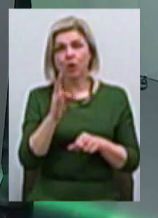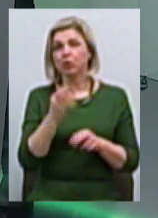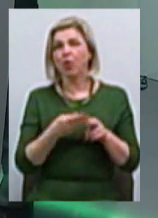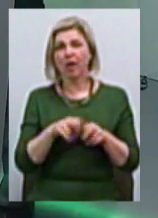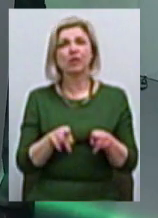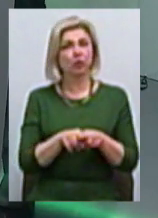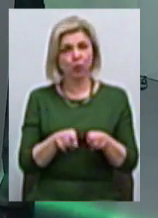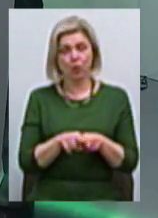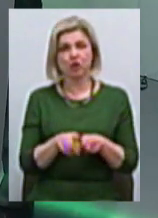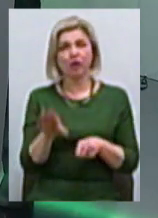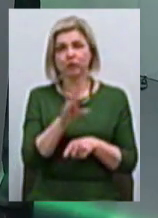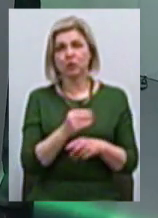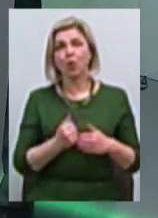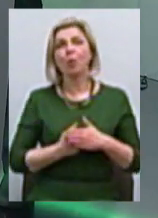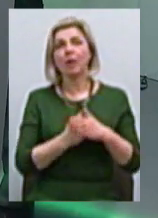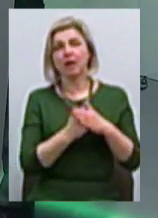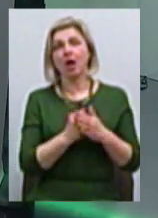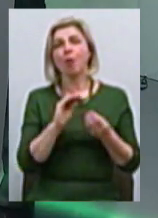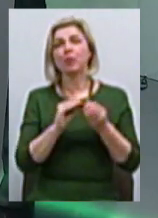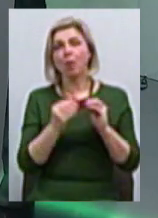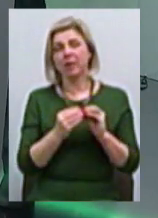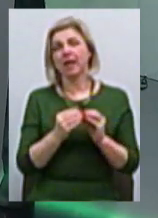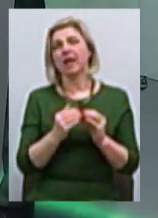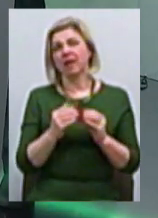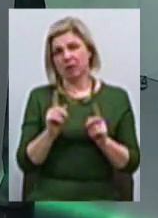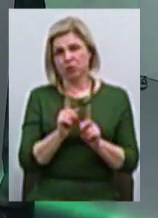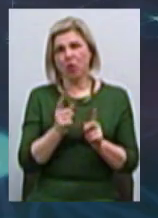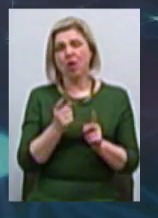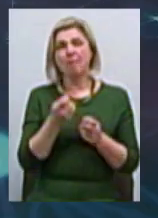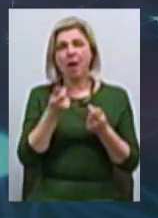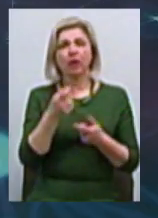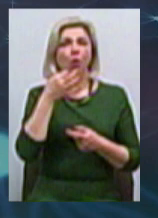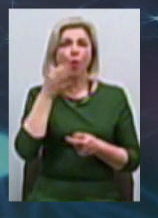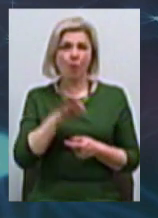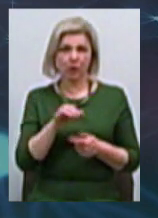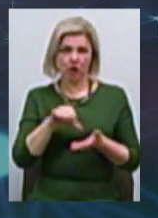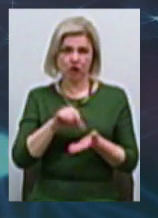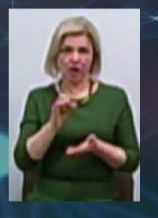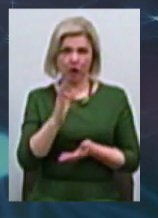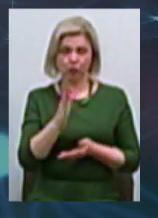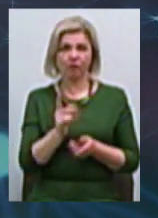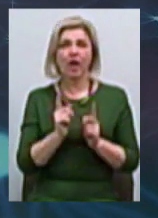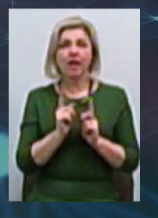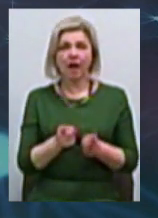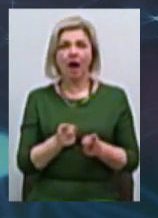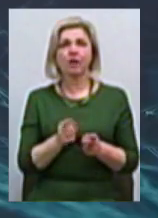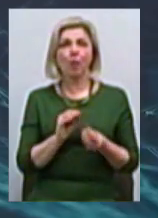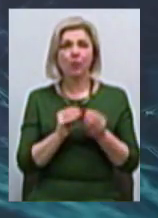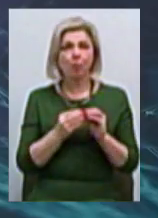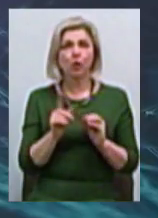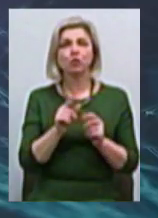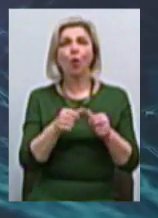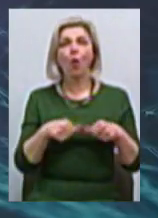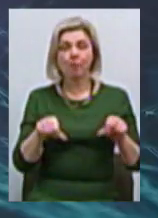тоже упирается в проблему низкой компетенции членов комиссии. В реальные проблемы, например, то, что комиссию может